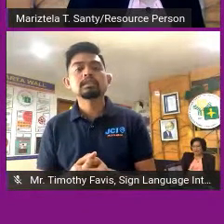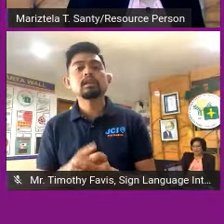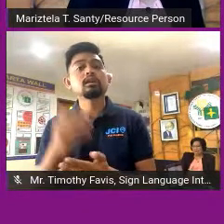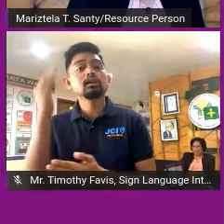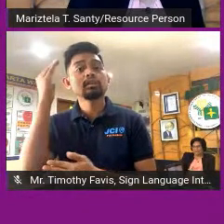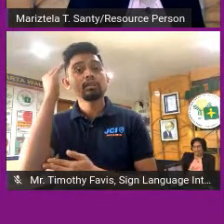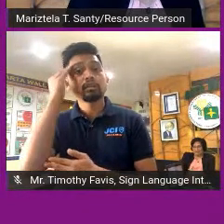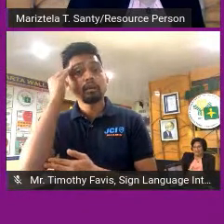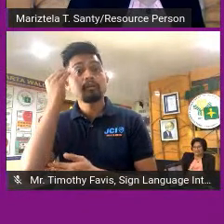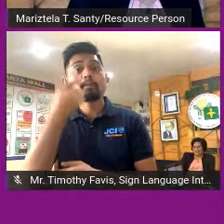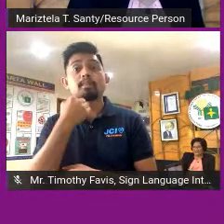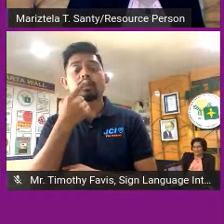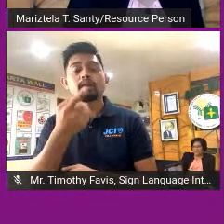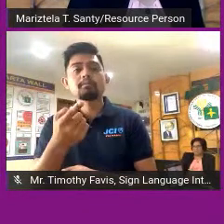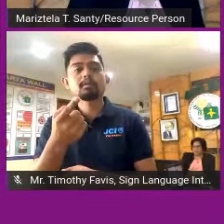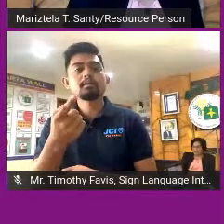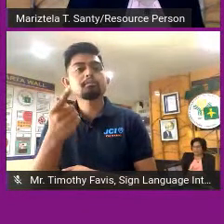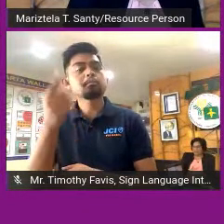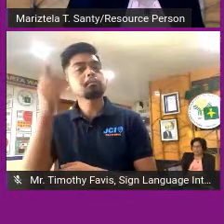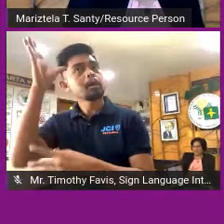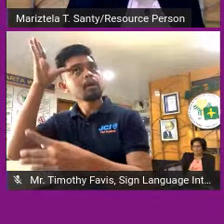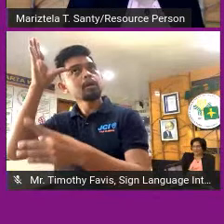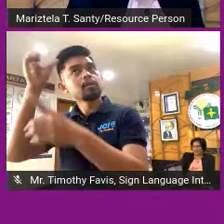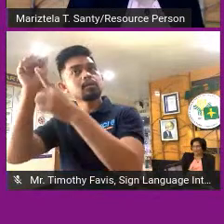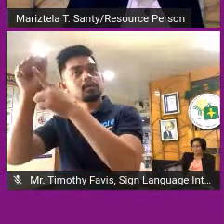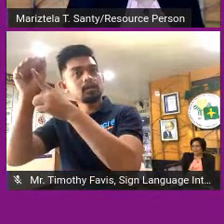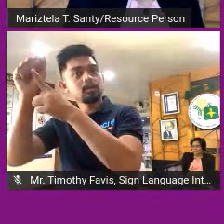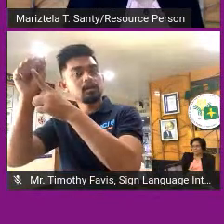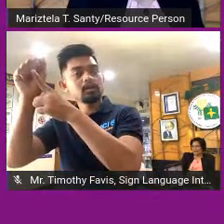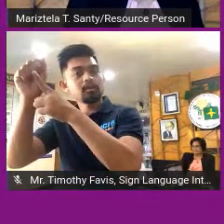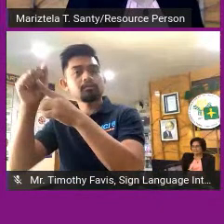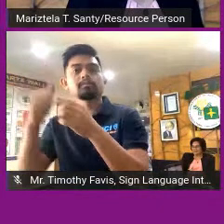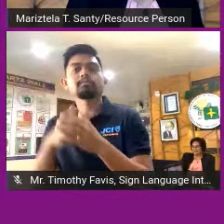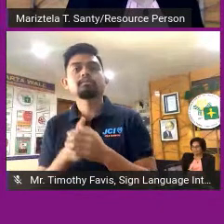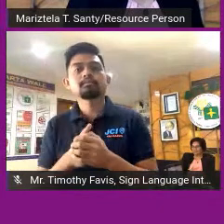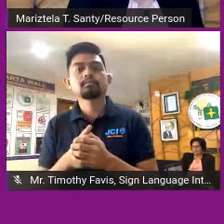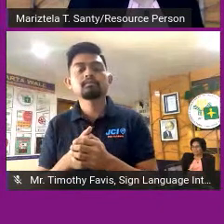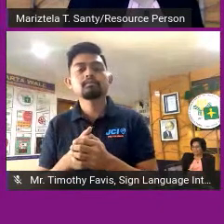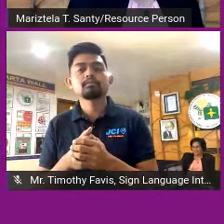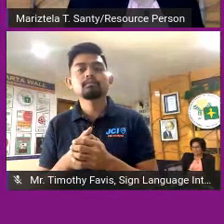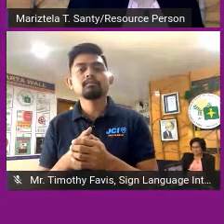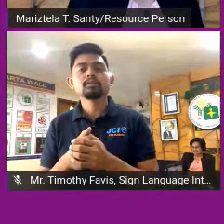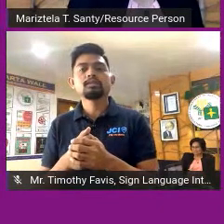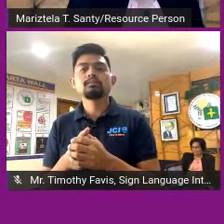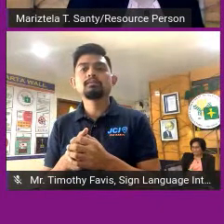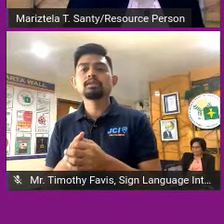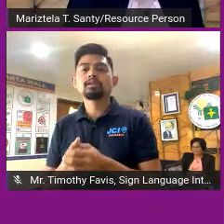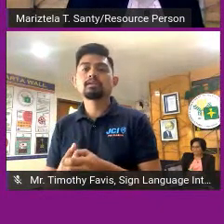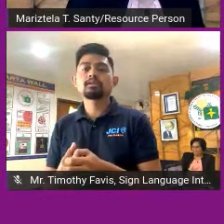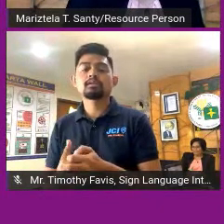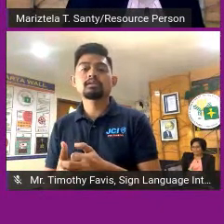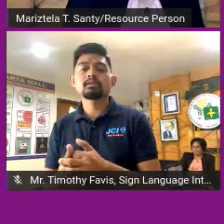tao daw ay may adhikain. Adhikain ng tao at balangkas ng lipunan.